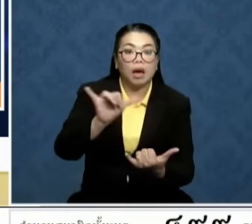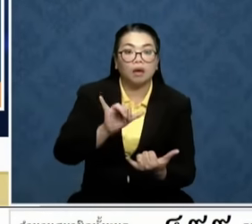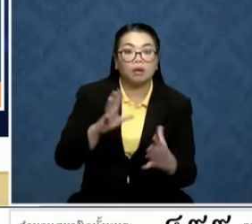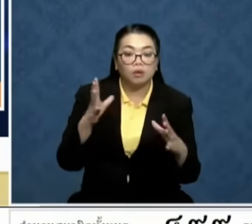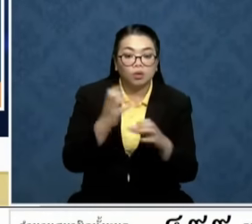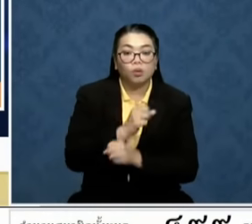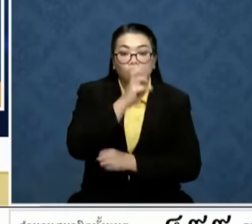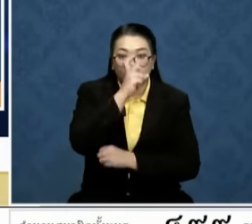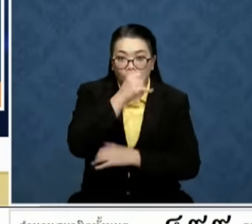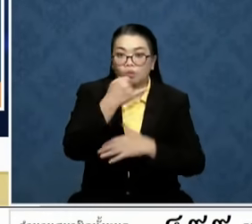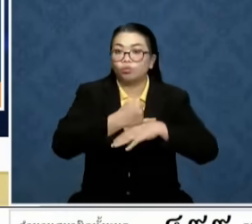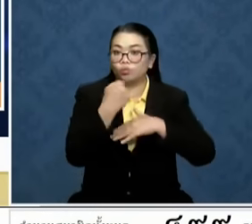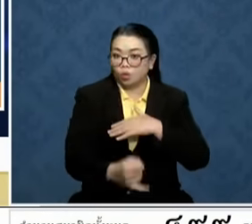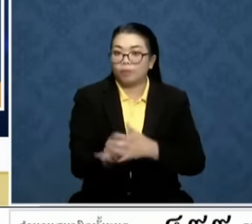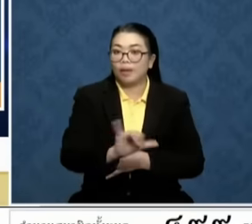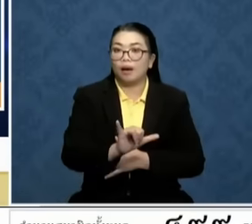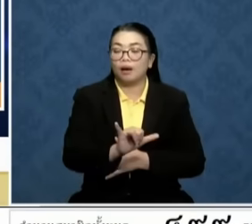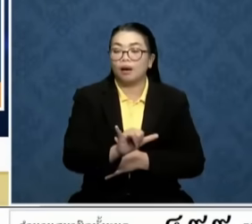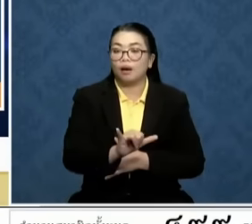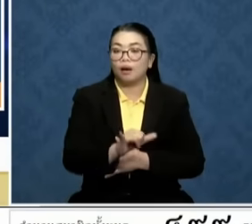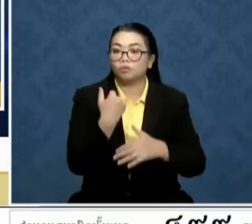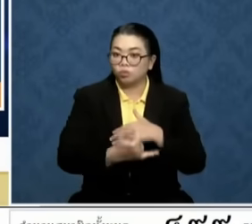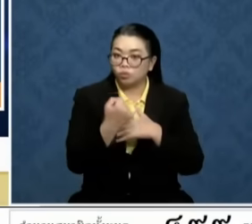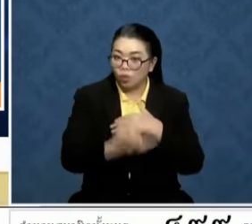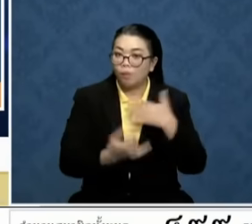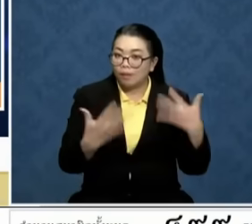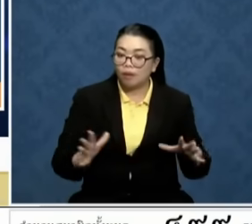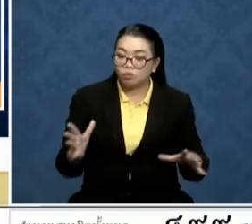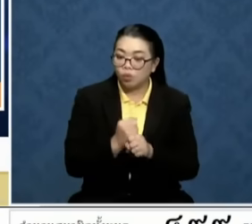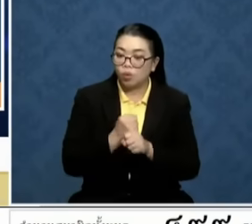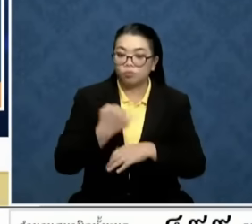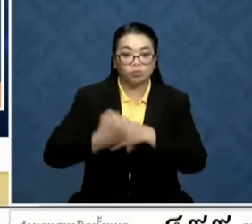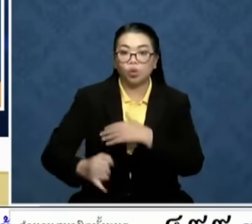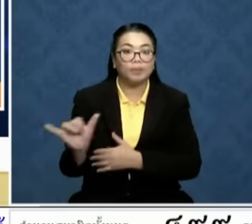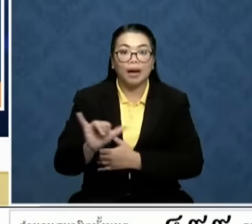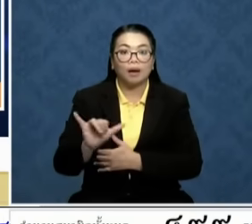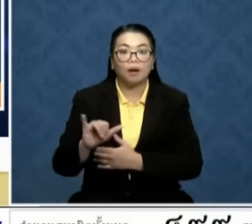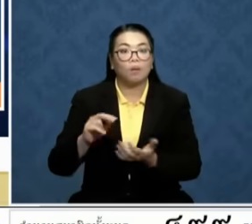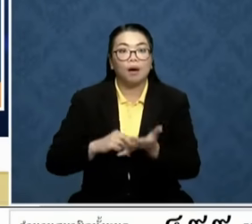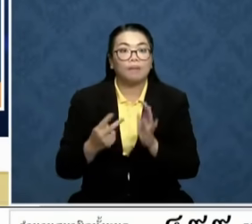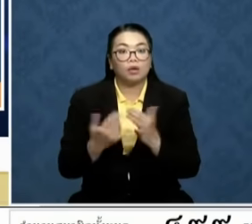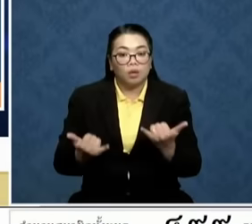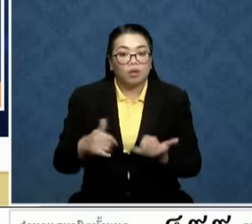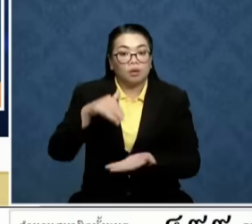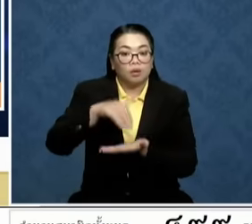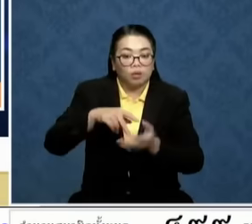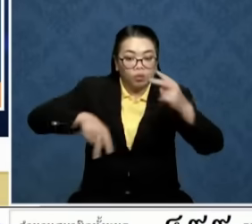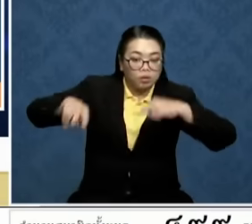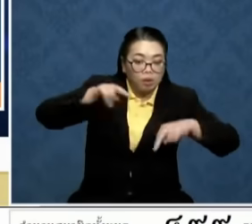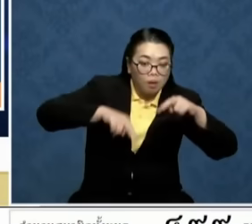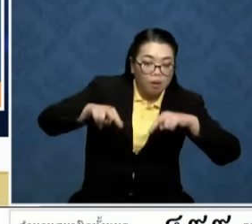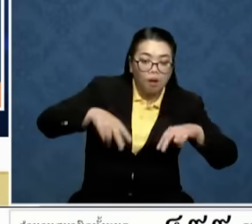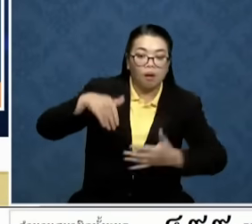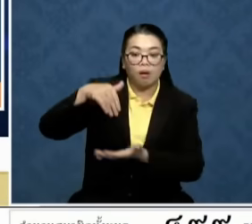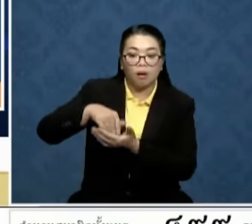มันสิ้นสุดหรือยังครับเนี่ยและถ้าการทดลองนี้สรุปออกมาว่ายังไม่สิ้นสุดแล้วที่กรมประมงเข้าไปตรวจสอบ